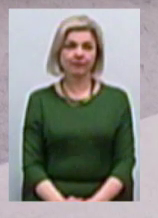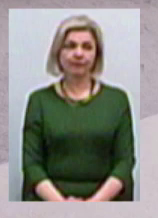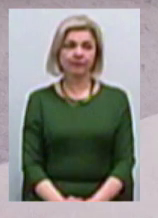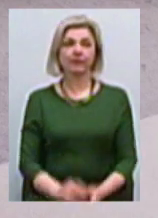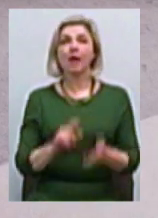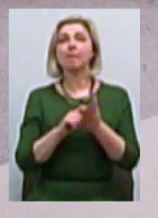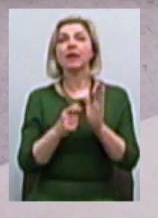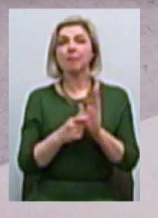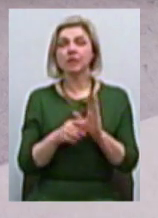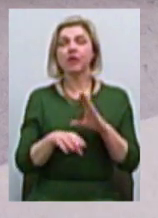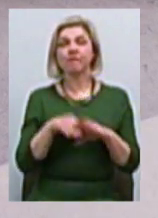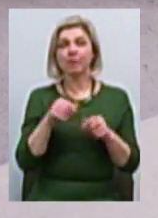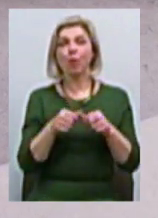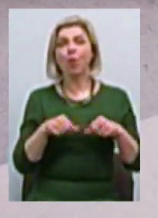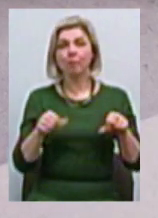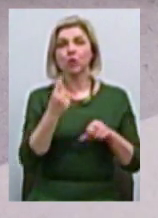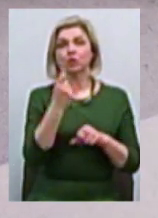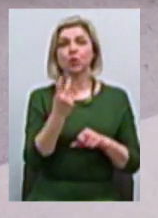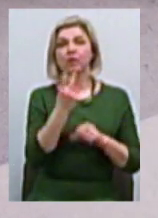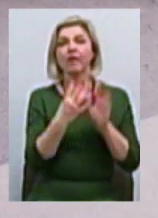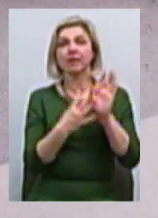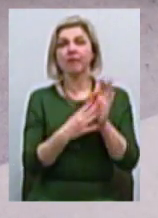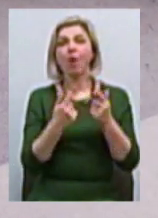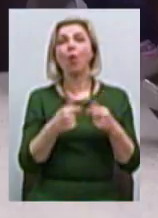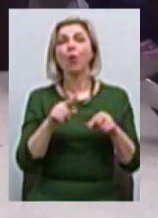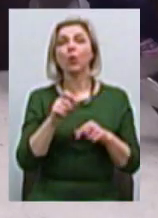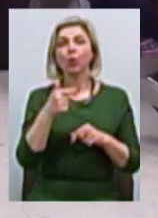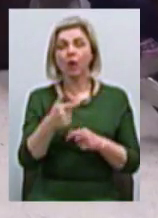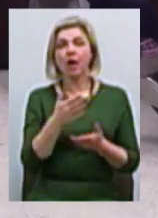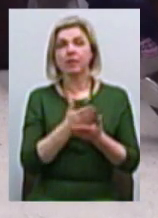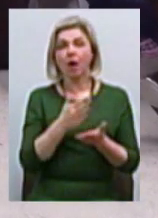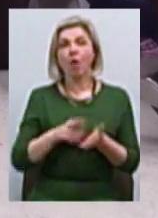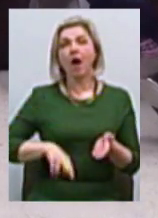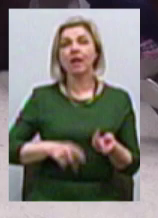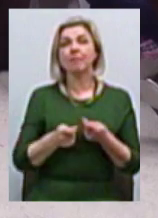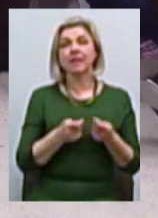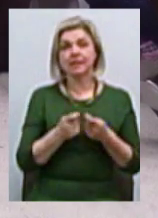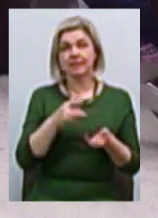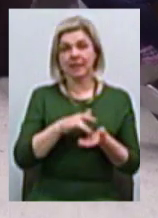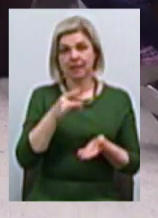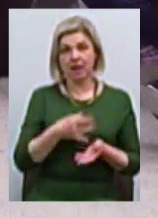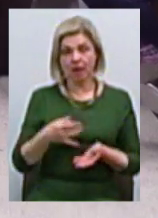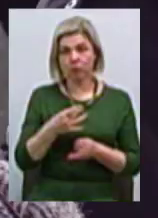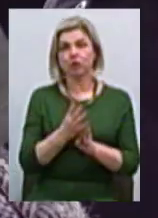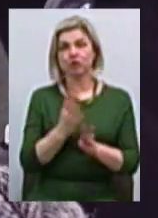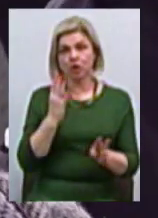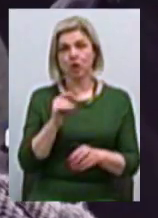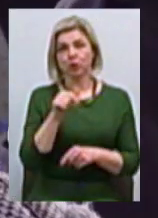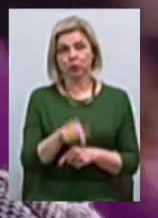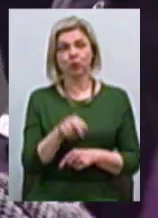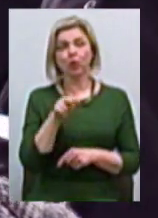У приміщенні виборчої комісії 129-го округу, що розташований в адміністрації центрального району, черга. Тут